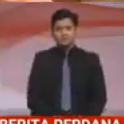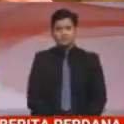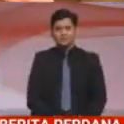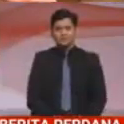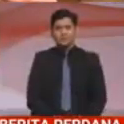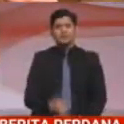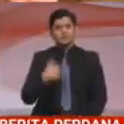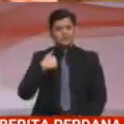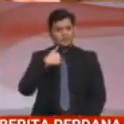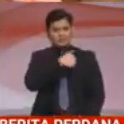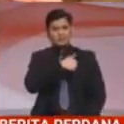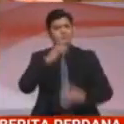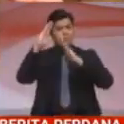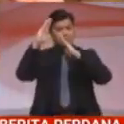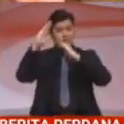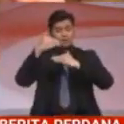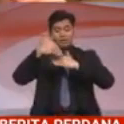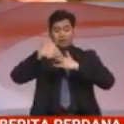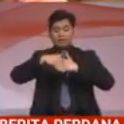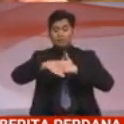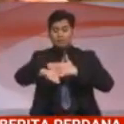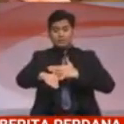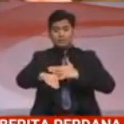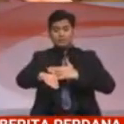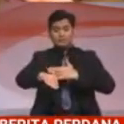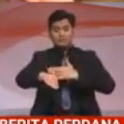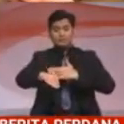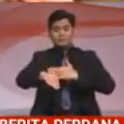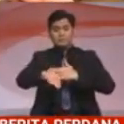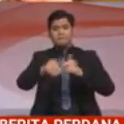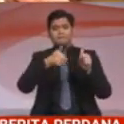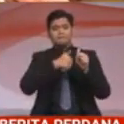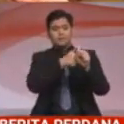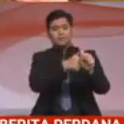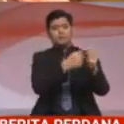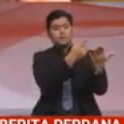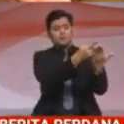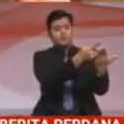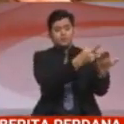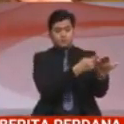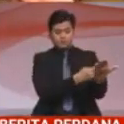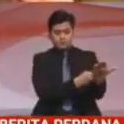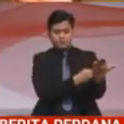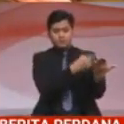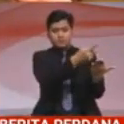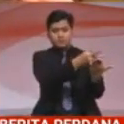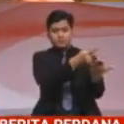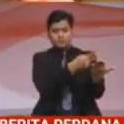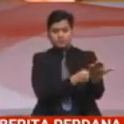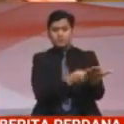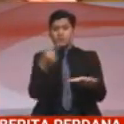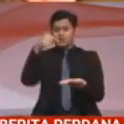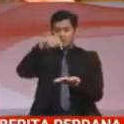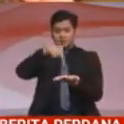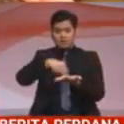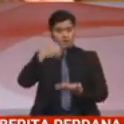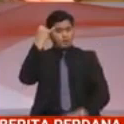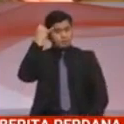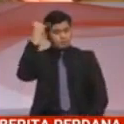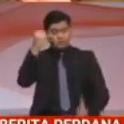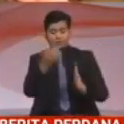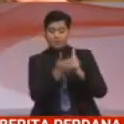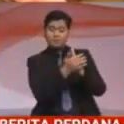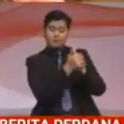Di mana kita berharap selepas saja mereka mengikuti kursus ni, bukan saja pengetahuan, kemahiran ataupun